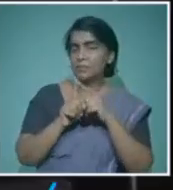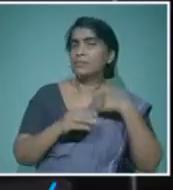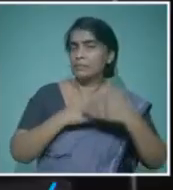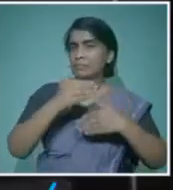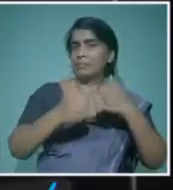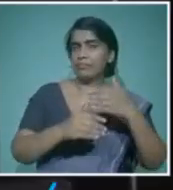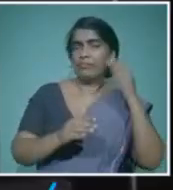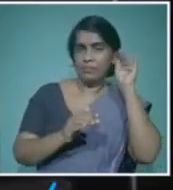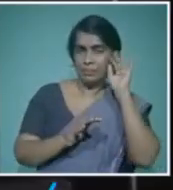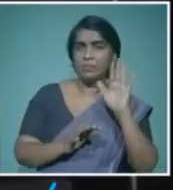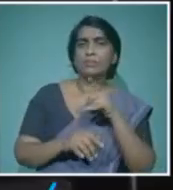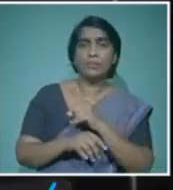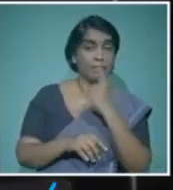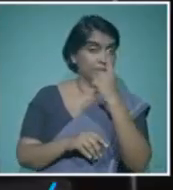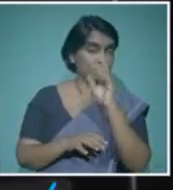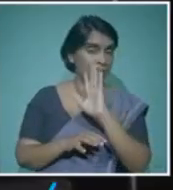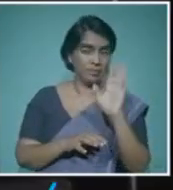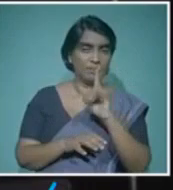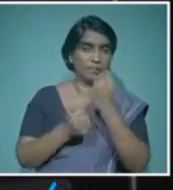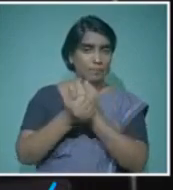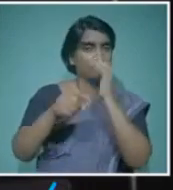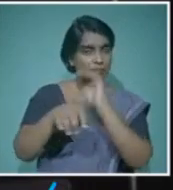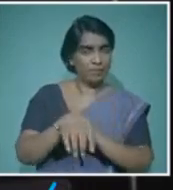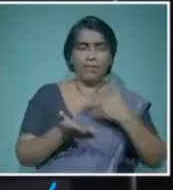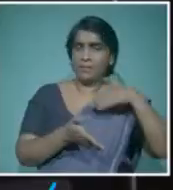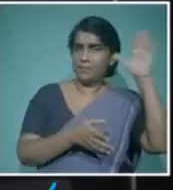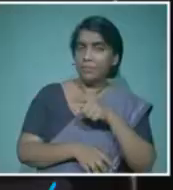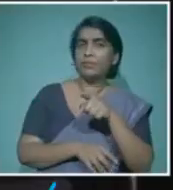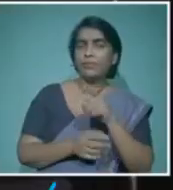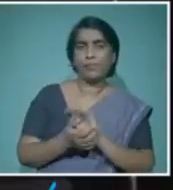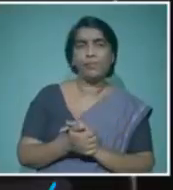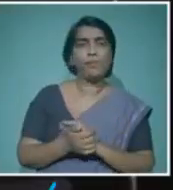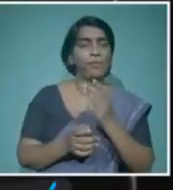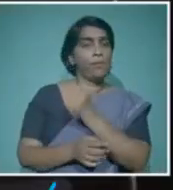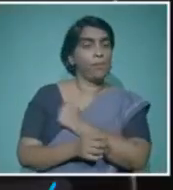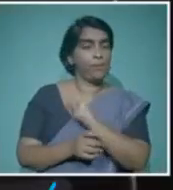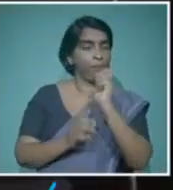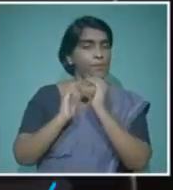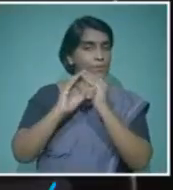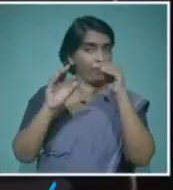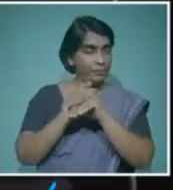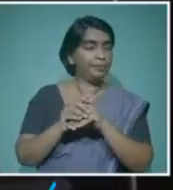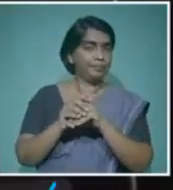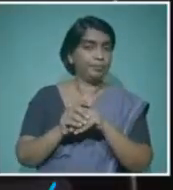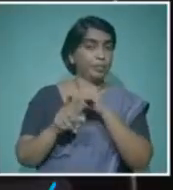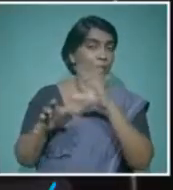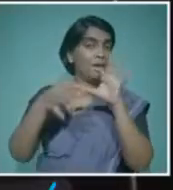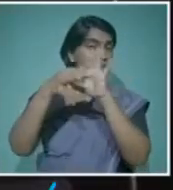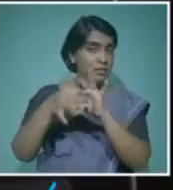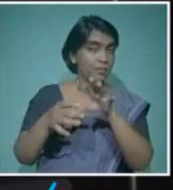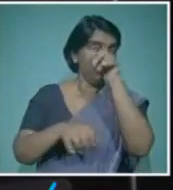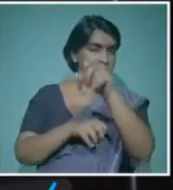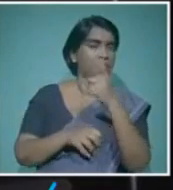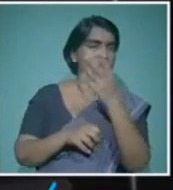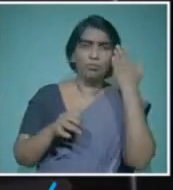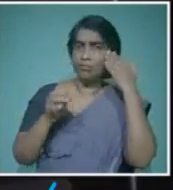දිගටම තාව තියෙන එක් පුද්ගලෙක් විතරක් ඔබතුමාලා වුණ අත්අඩංගු වල අරන් ඔව් නැවත ගෙන්නගෙන තියෙනවා හැබැයි තානාධිපති සේවයේ ඉන්න තවත් මොහුන්ට සම්බන්ධ විච්ච නිලධාරීන්